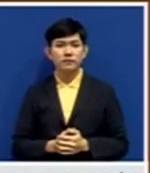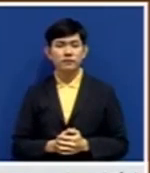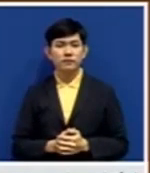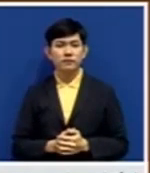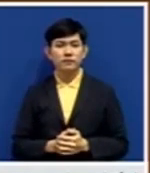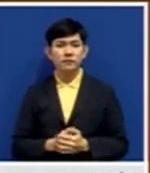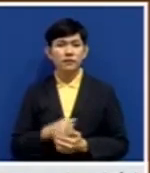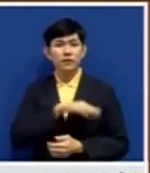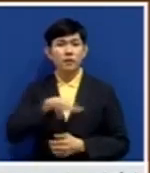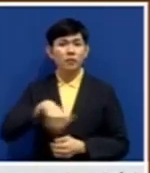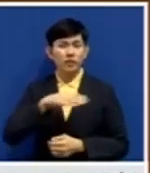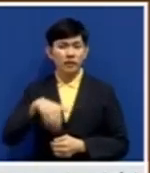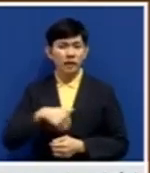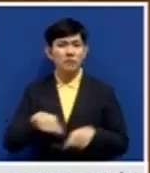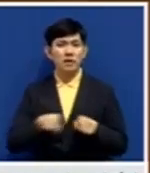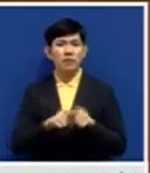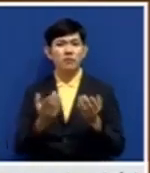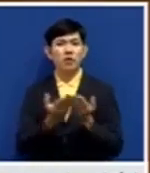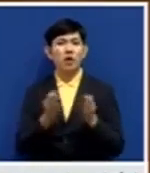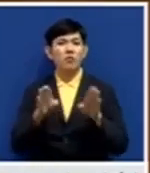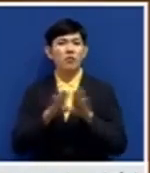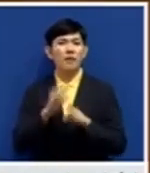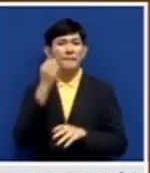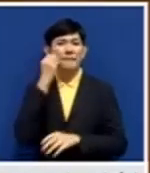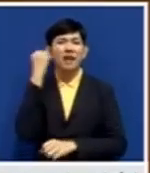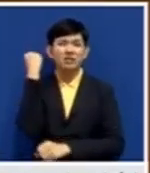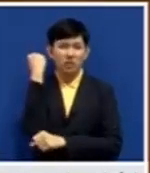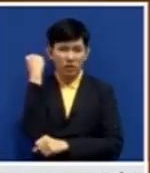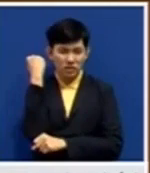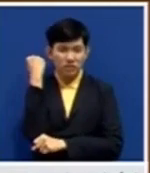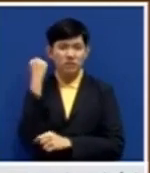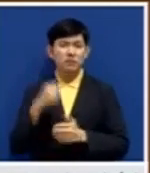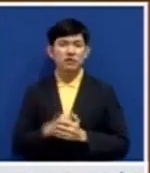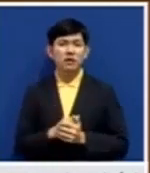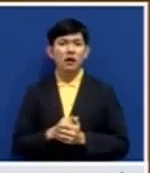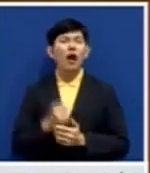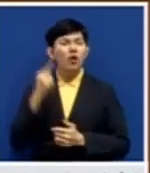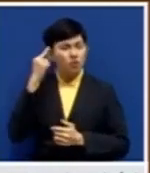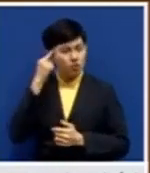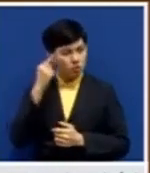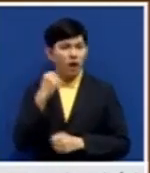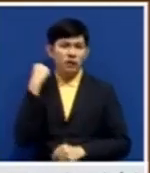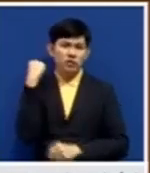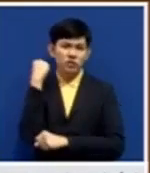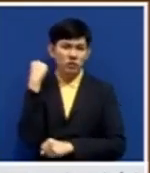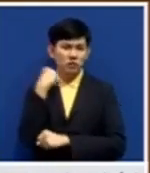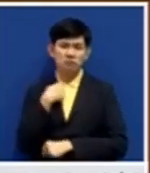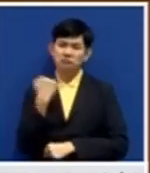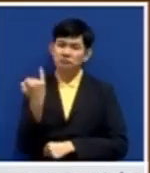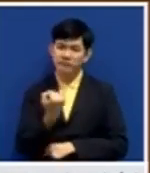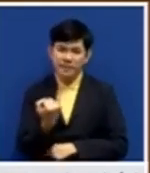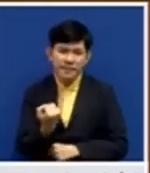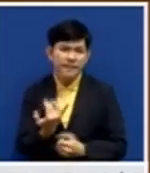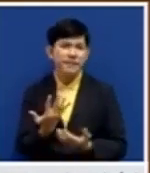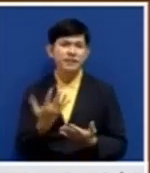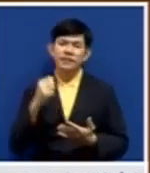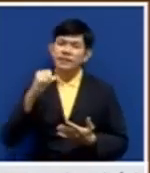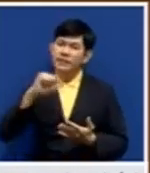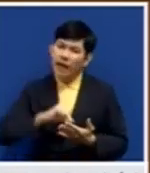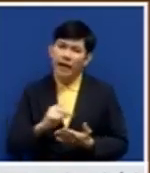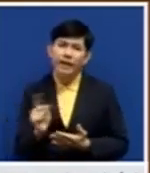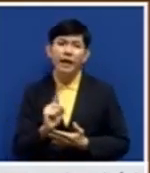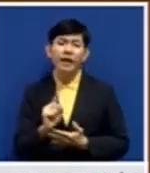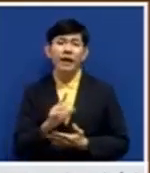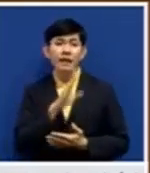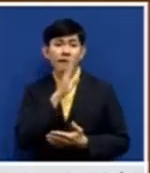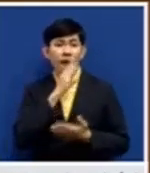พวกเราหลายคนเติบโตมาจากครอบครัวที่จนนะครับเรารู้ว่าความจนมันแย่ยังไงถ้าไม่มี